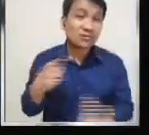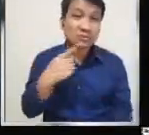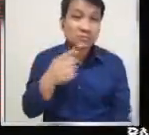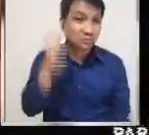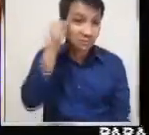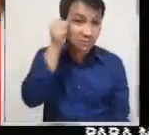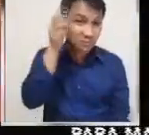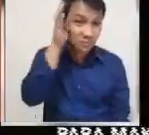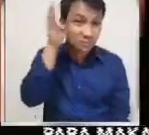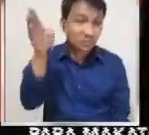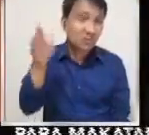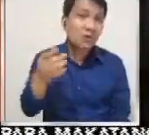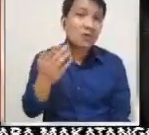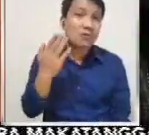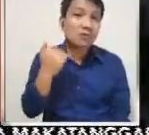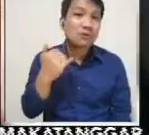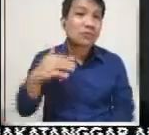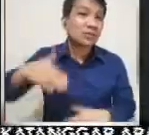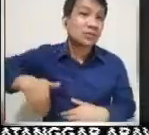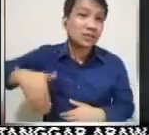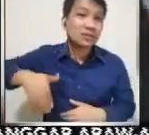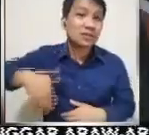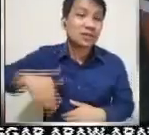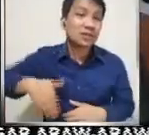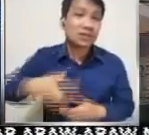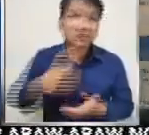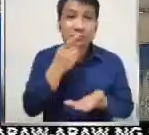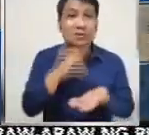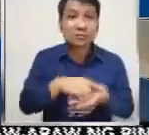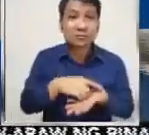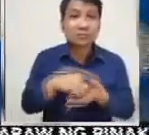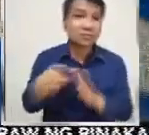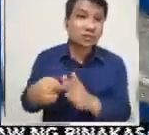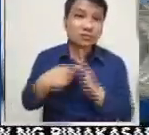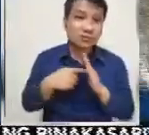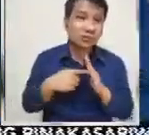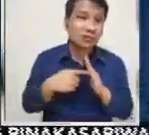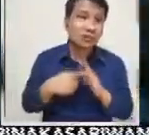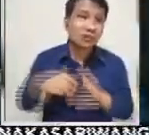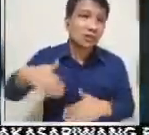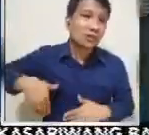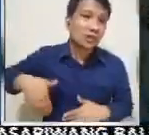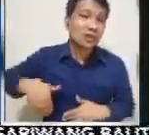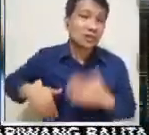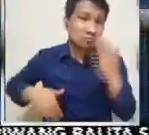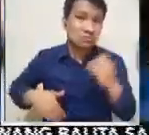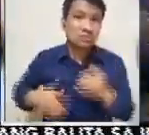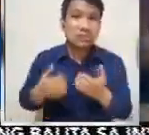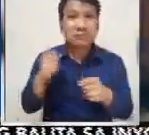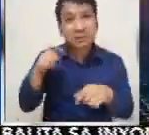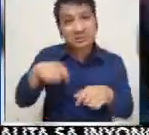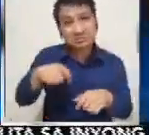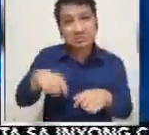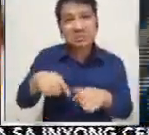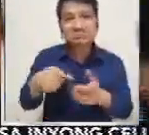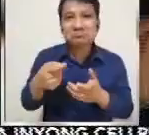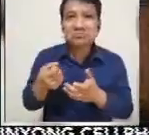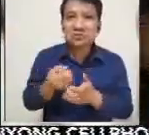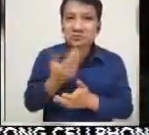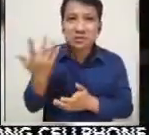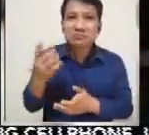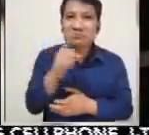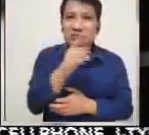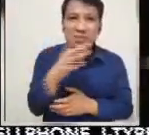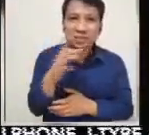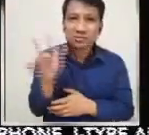III, na-delay ang paglalabas ng documentary requirements. Kabilang sana sa mga uuwi ang 129 na namatay